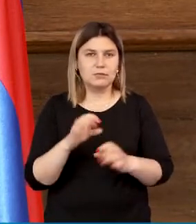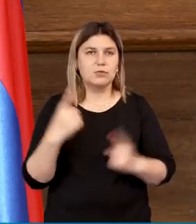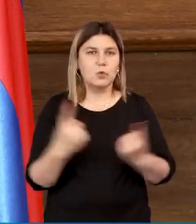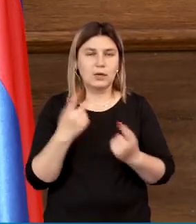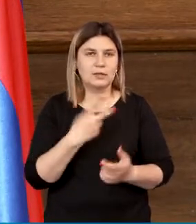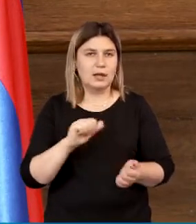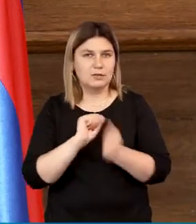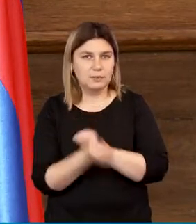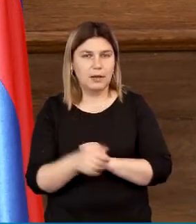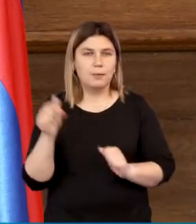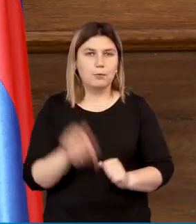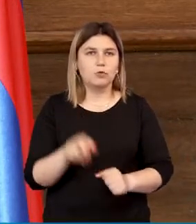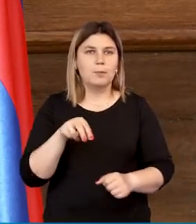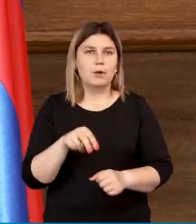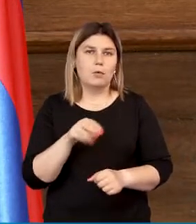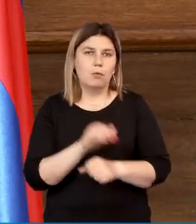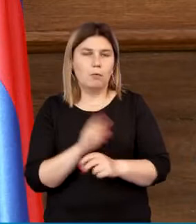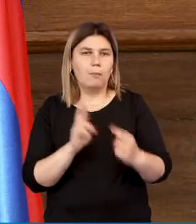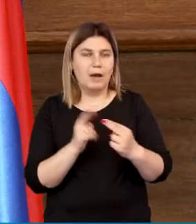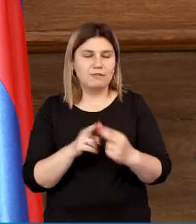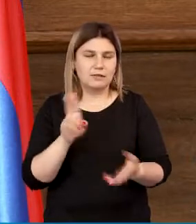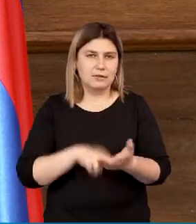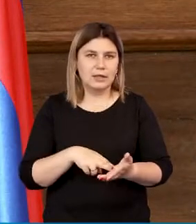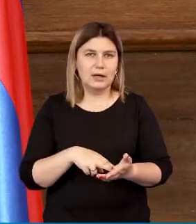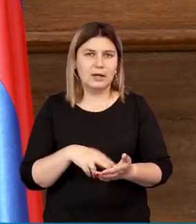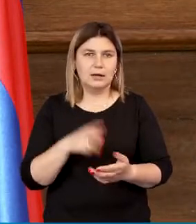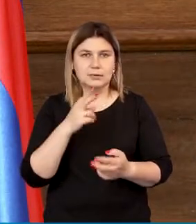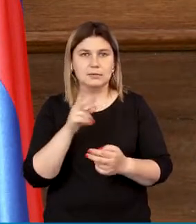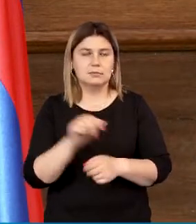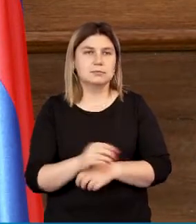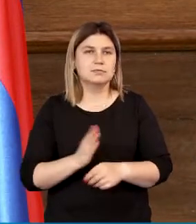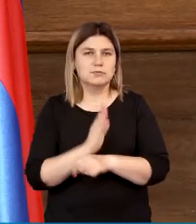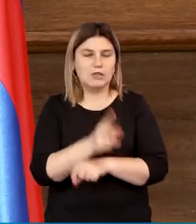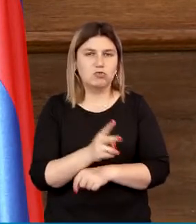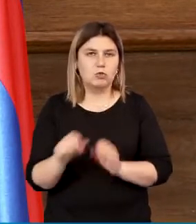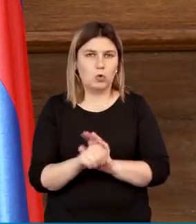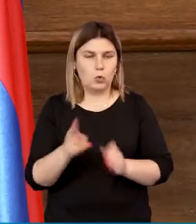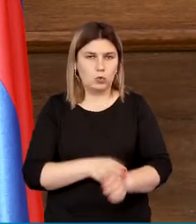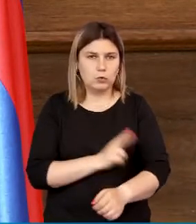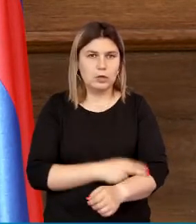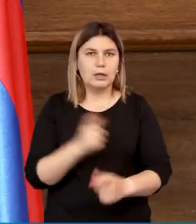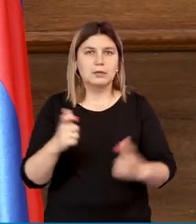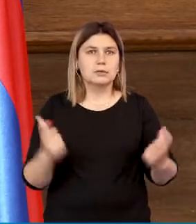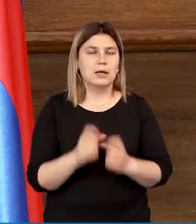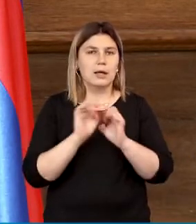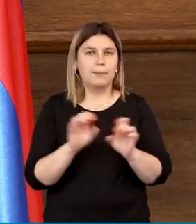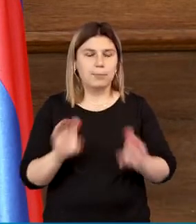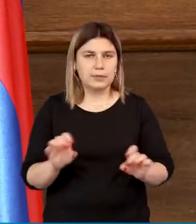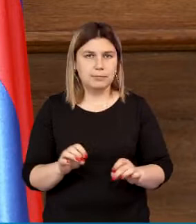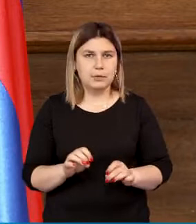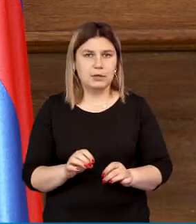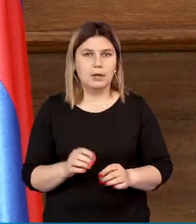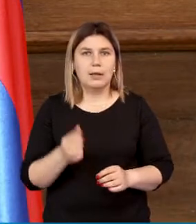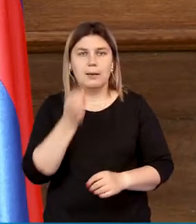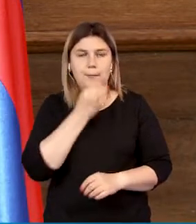więc musimy się umawiać na wizyty w urzędzie. Jeżeli chodzi o zakres zagrożenia epidemiologicznego, niewiele